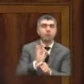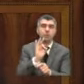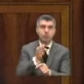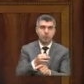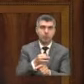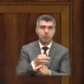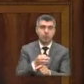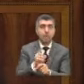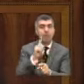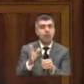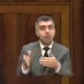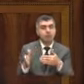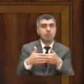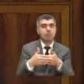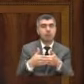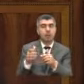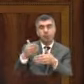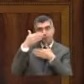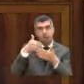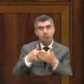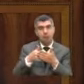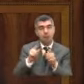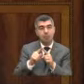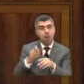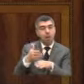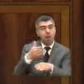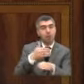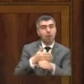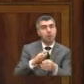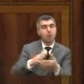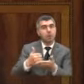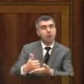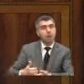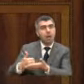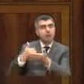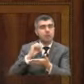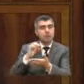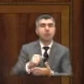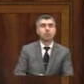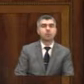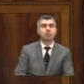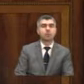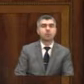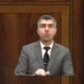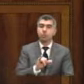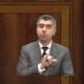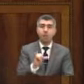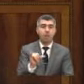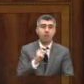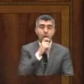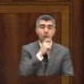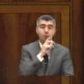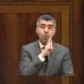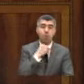واما كنتوا غادي تسدوا على المغاربه وهذا كان خاصكم توجدوا له قبال وليه اموره خاصه. راه ما يمكنش الحكومه تدبر